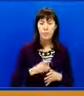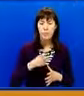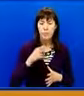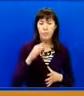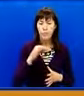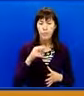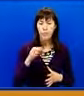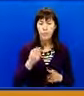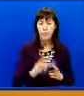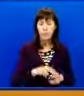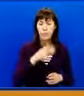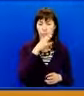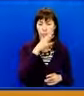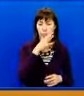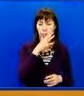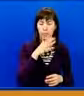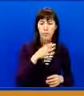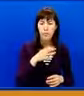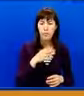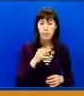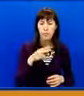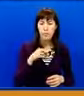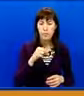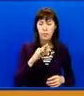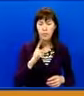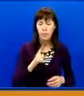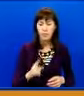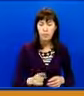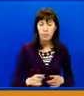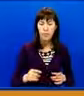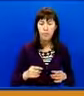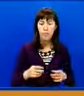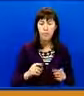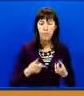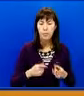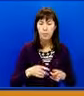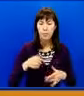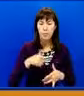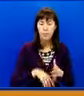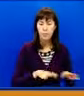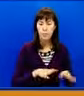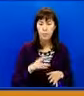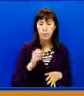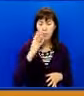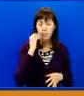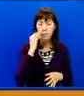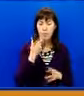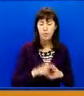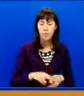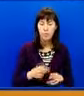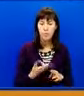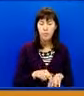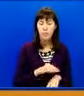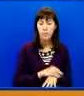«Буран». В настоящее время Сабит Елемес водворен в изолятор временного содержания Департамента внутренних дел города Алматы.